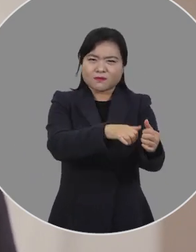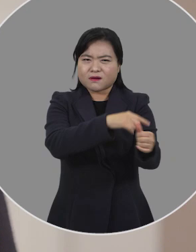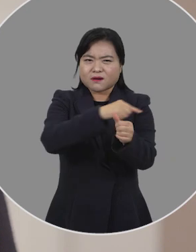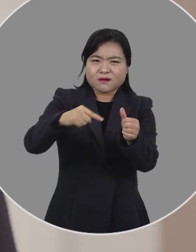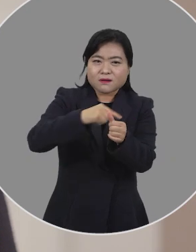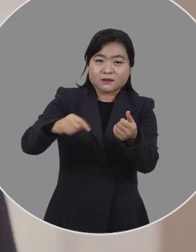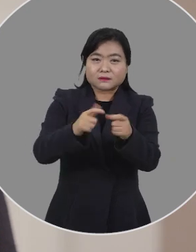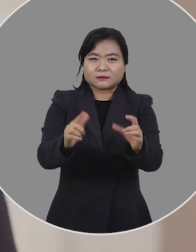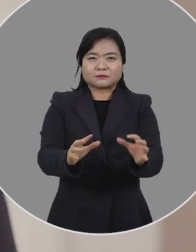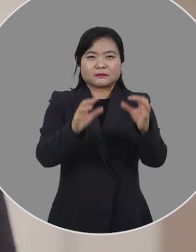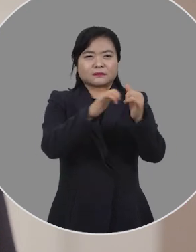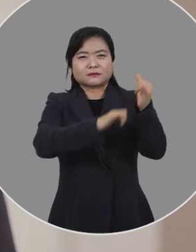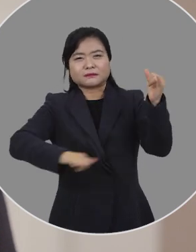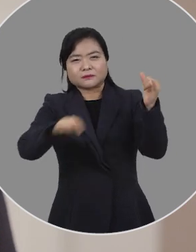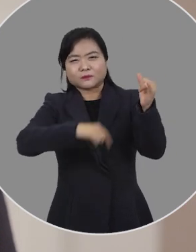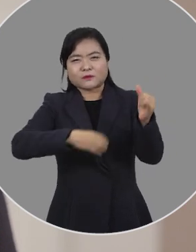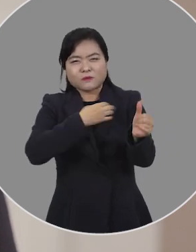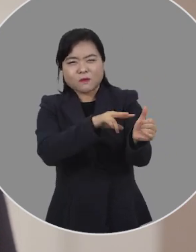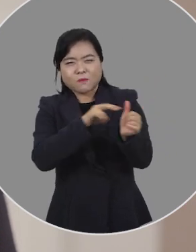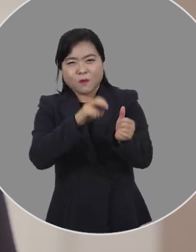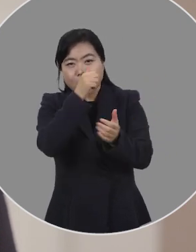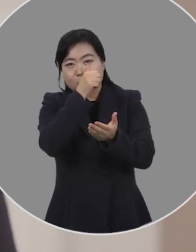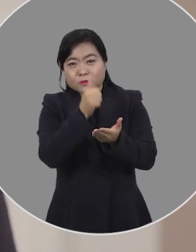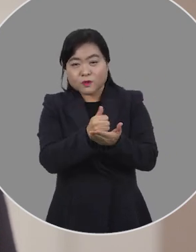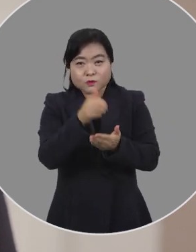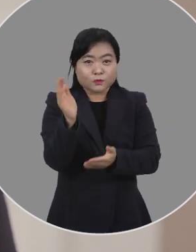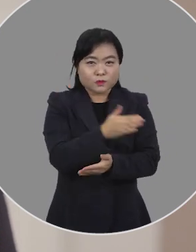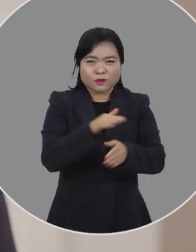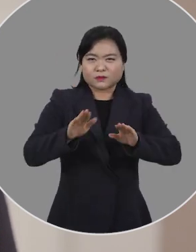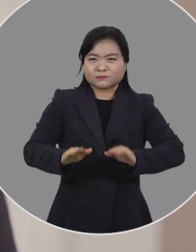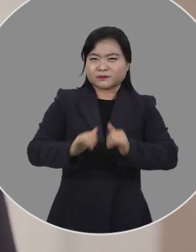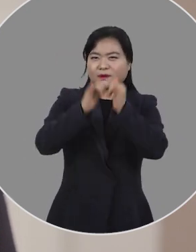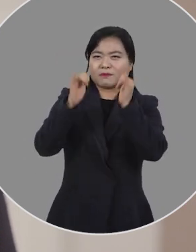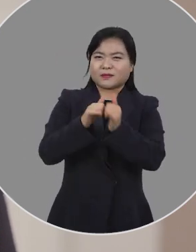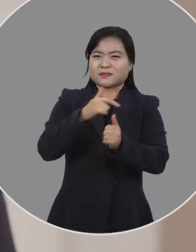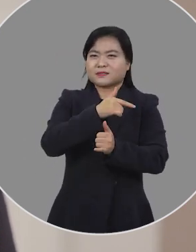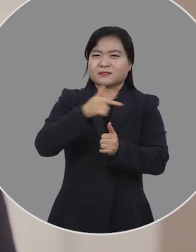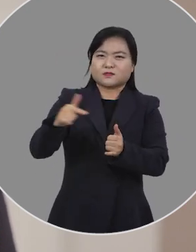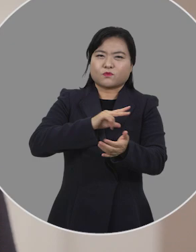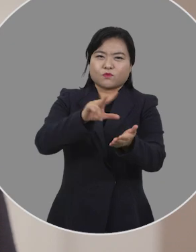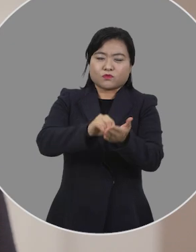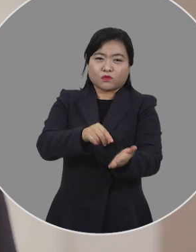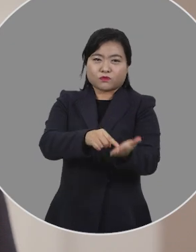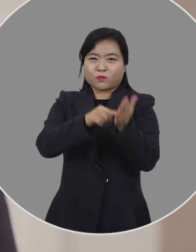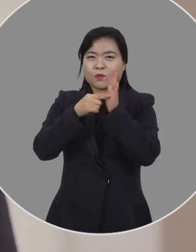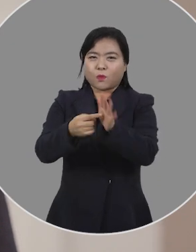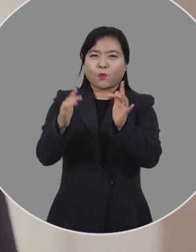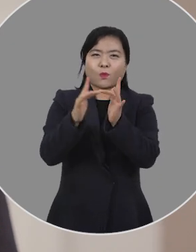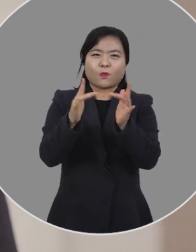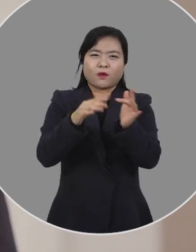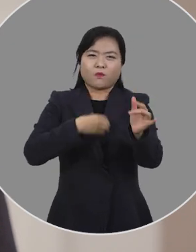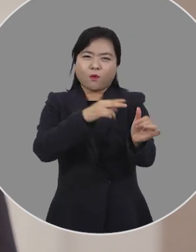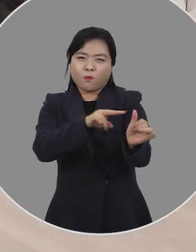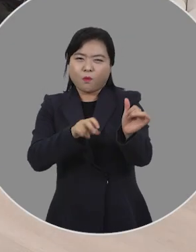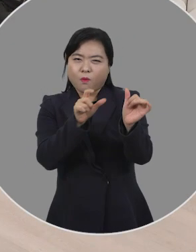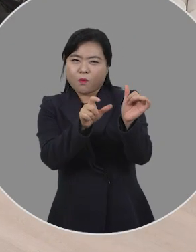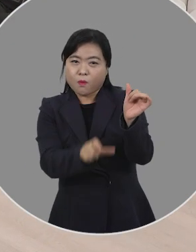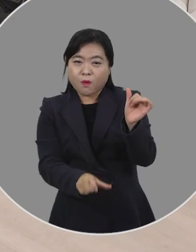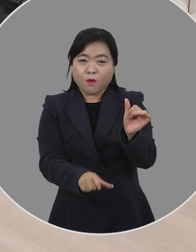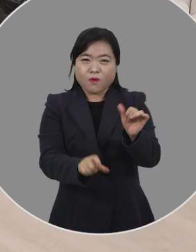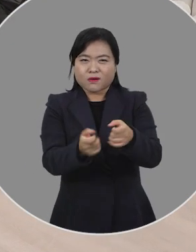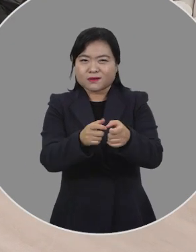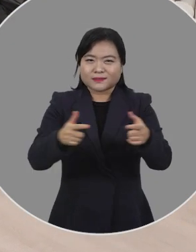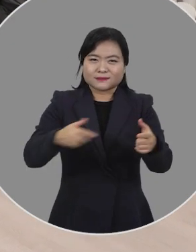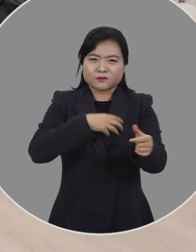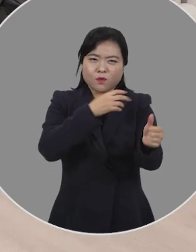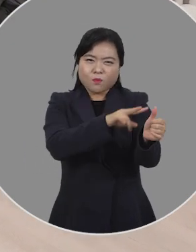등 세계사 속의 혐오 범주에서부터 현대사회의 가장 큰 화두로 떠오르고 있는 온라인 혐오 발언까지